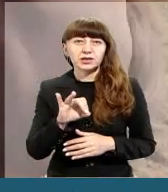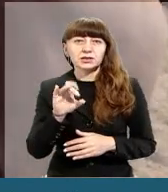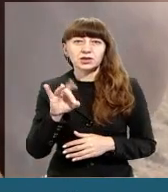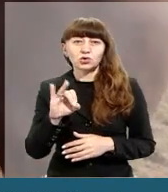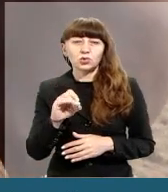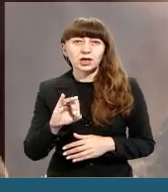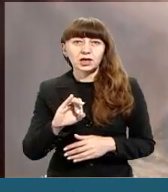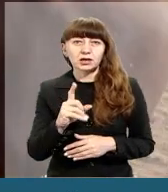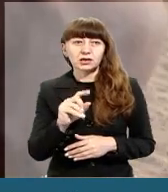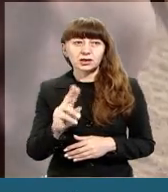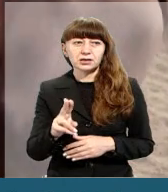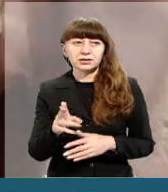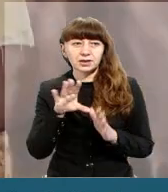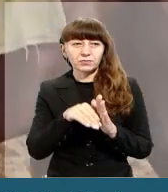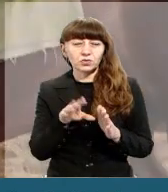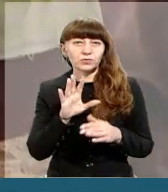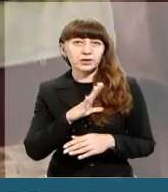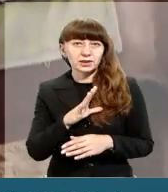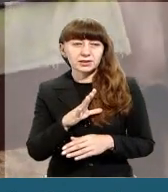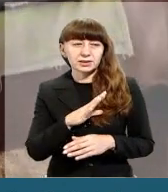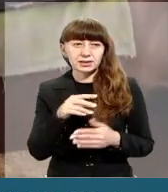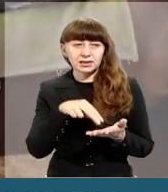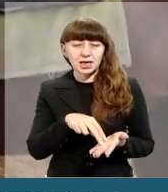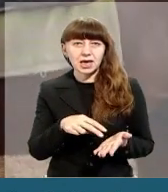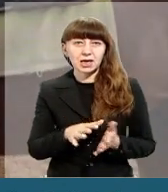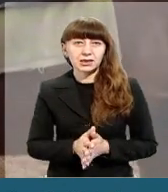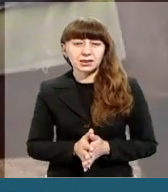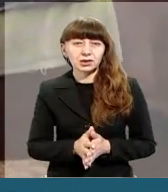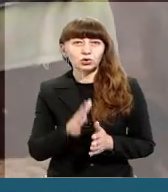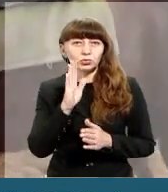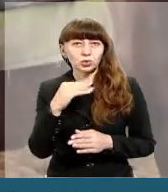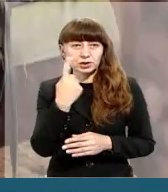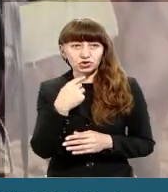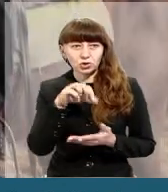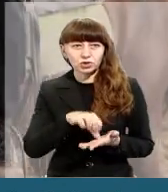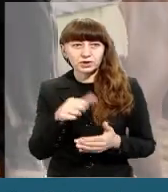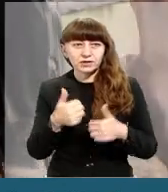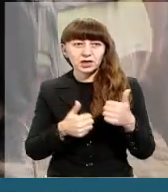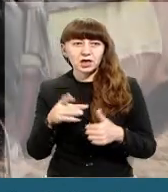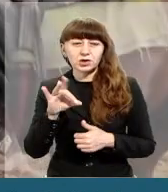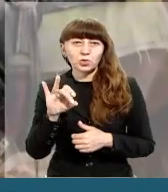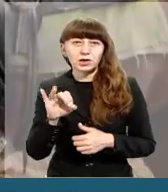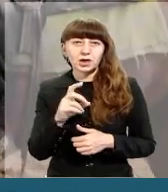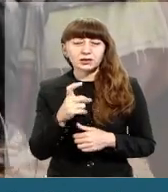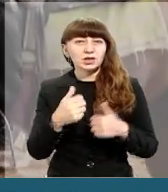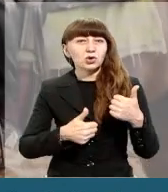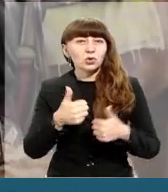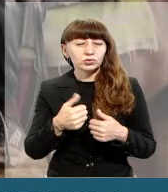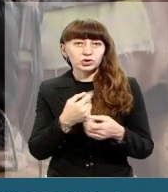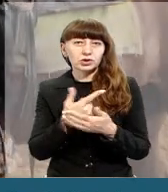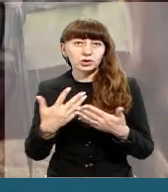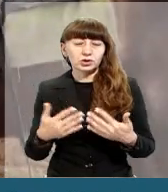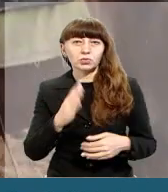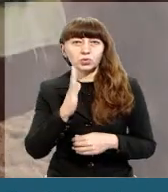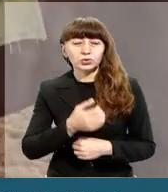үмітін облыс абыройын арқалап жүрген сәйгүліктердің бірі. Ал ендігі таңда облысымыздың да осы сайыстан бас жүлде